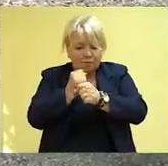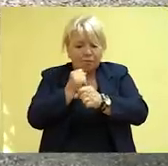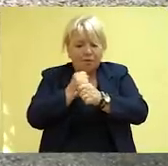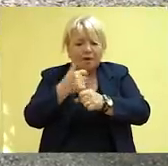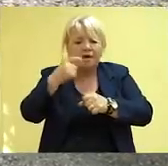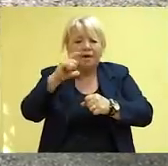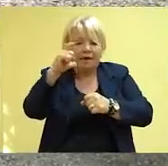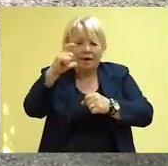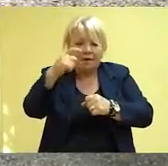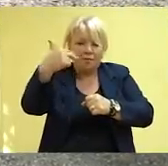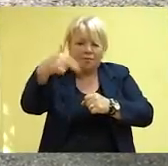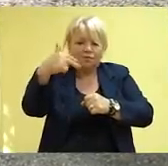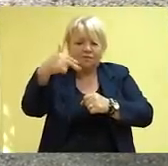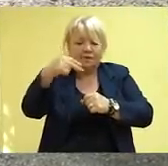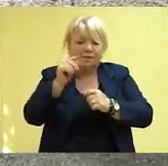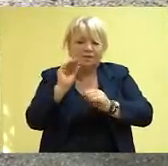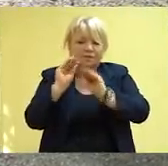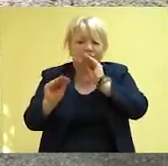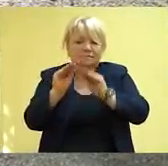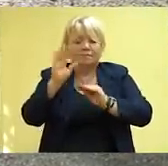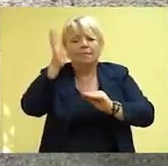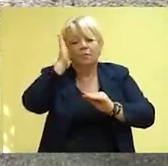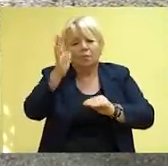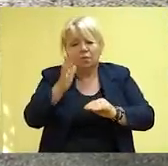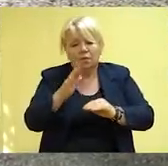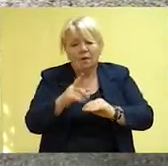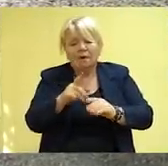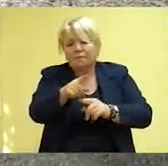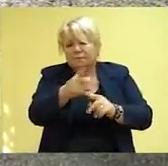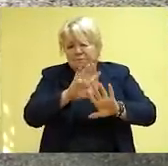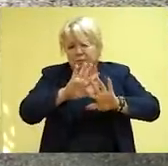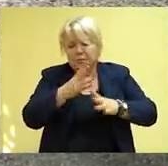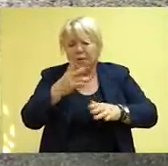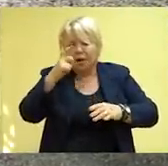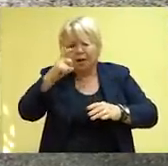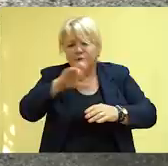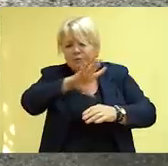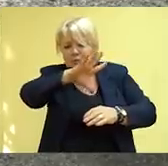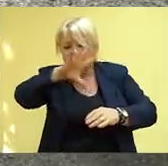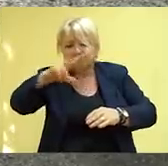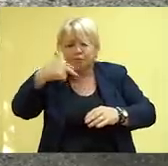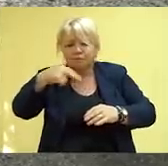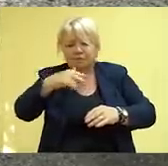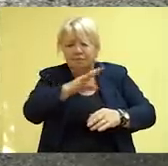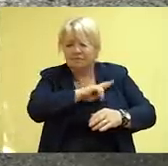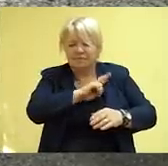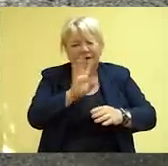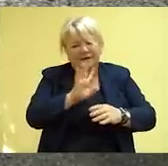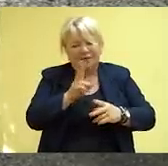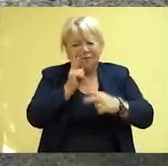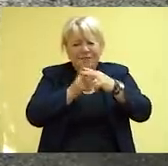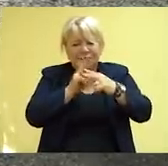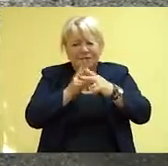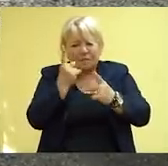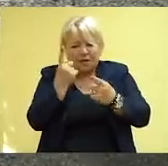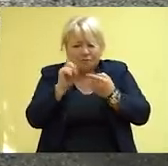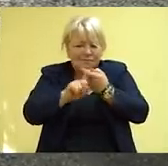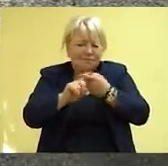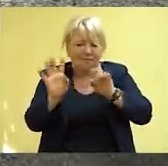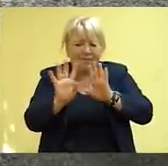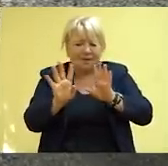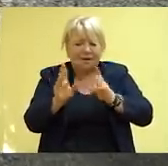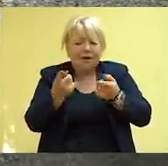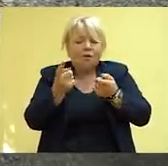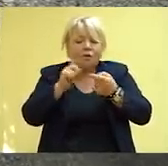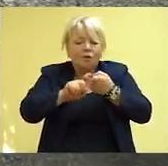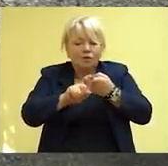იმენა 20-ები მაგრად გევასება, ხო? ბიჭო, მარტო რკინისადმი დამოკიდებულება და ზოგადად კონკრეტული